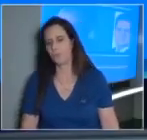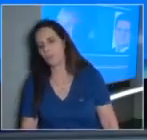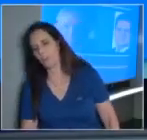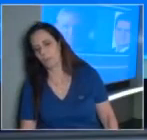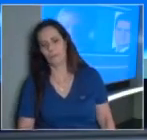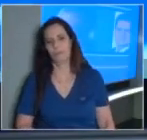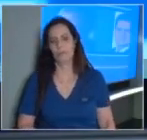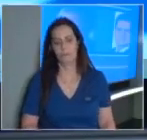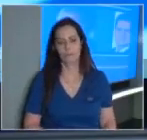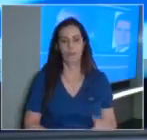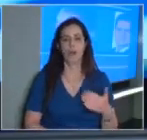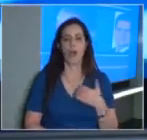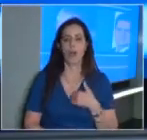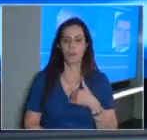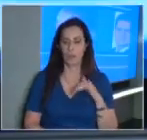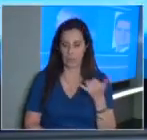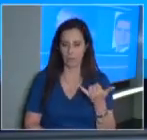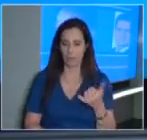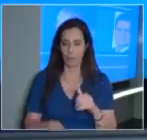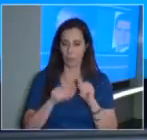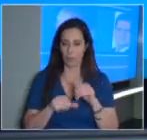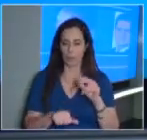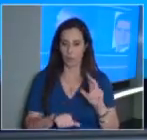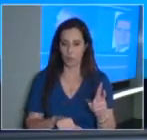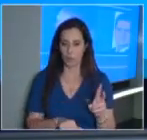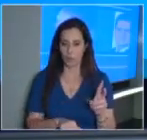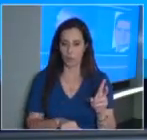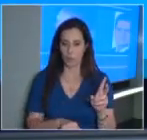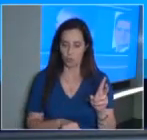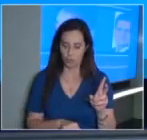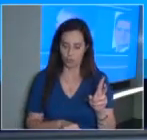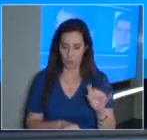כנראה שהנטייה שלנו היא כן לתמוך בבחירות